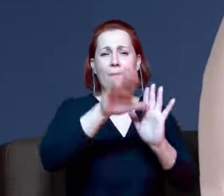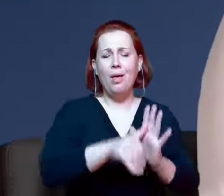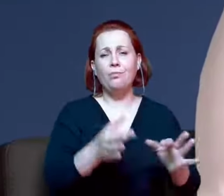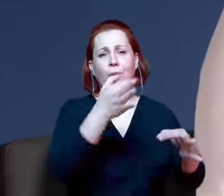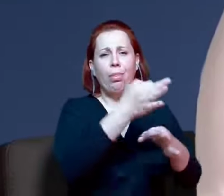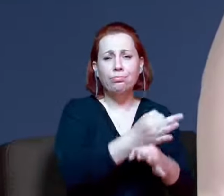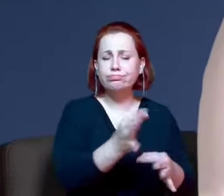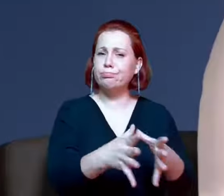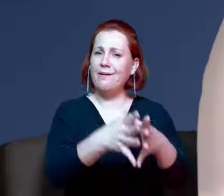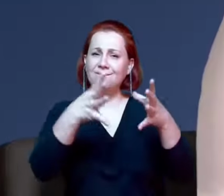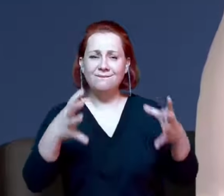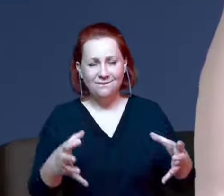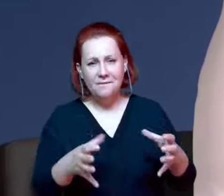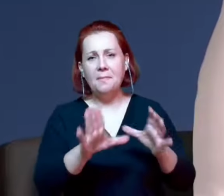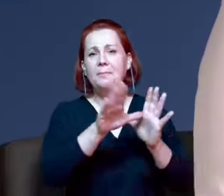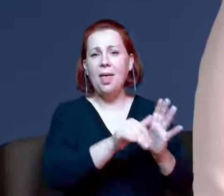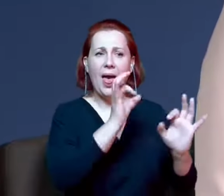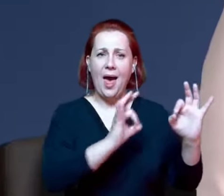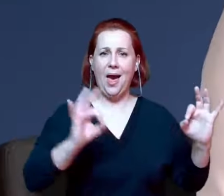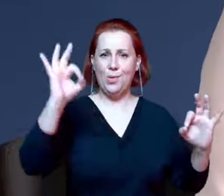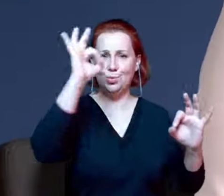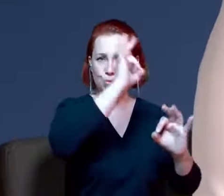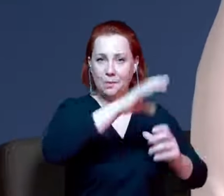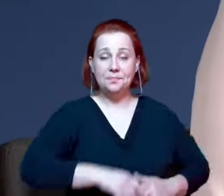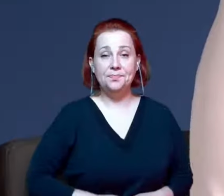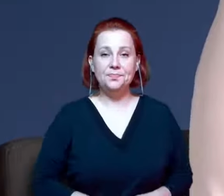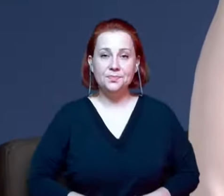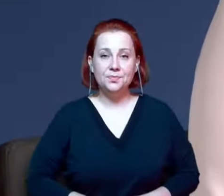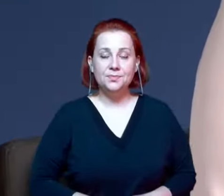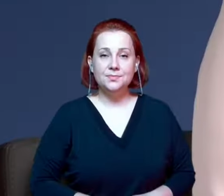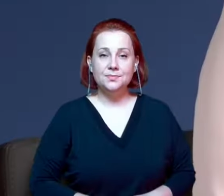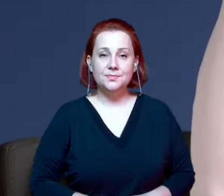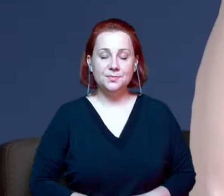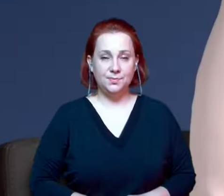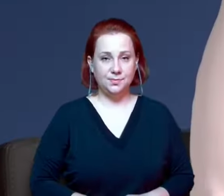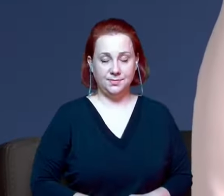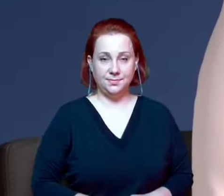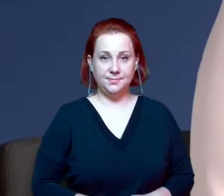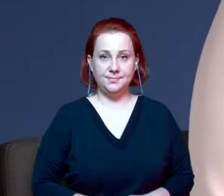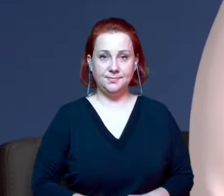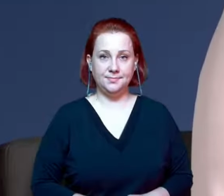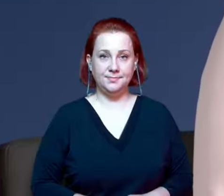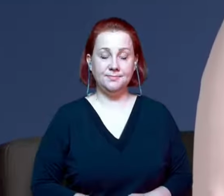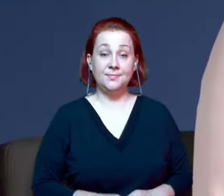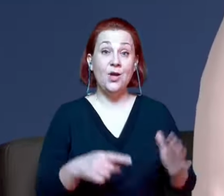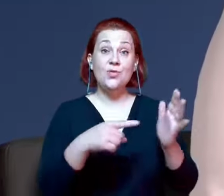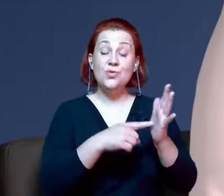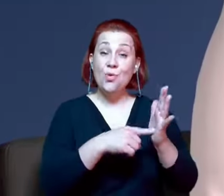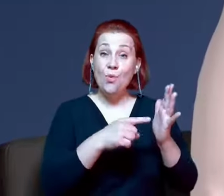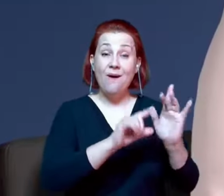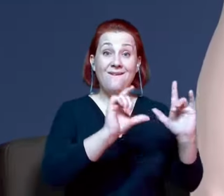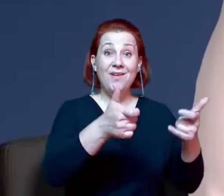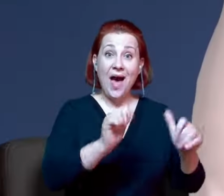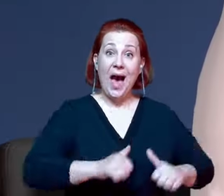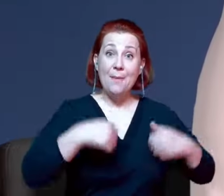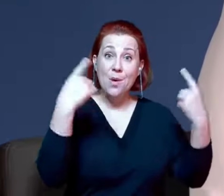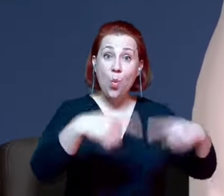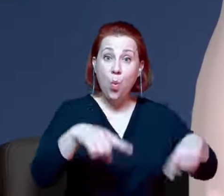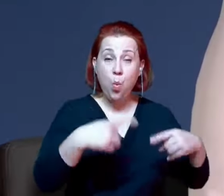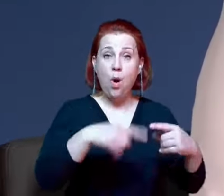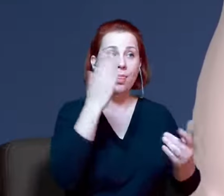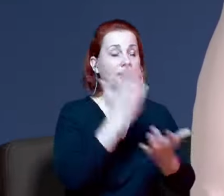większego miasteczka. I aby ten oddźwięk wydarzenia nie kończył się tylko i wyłącznie na